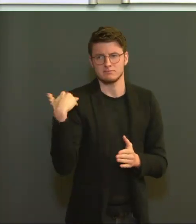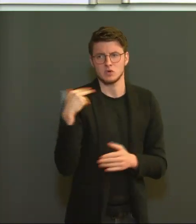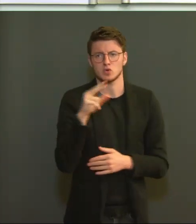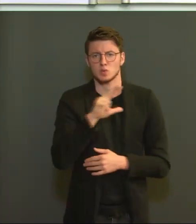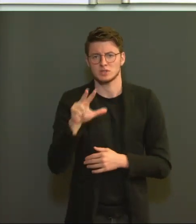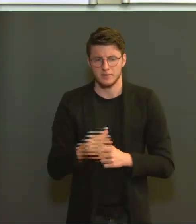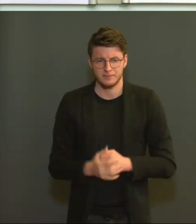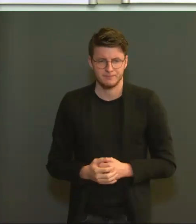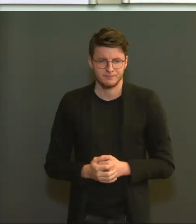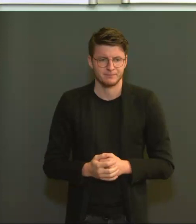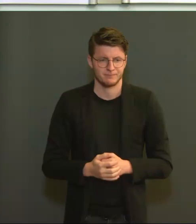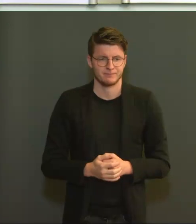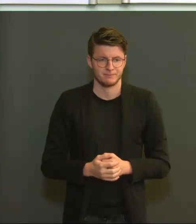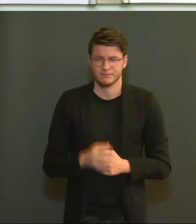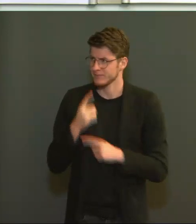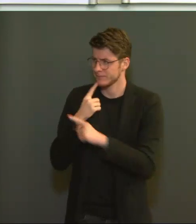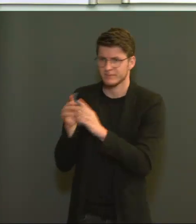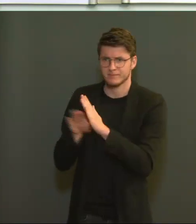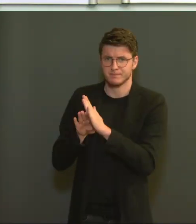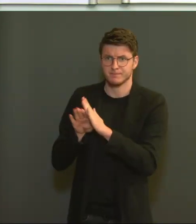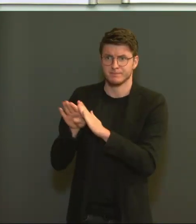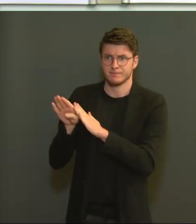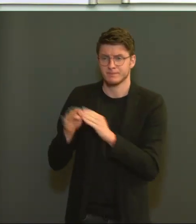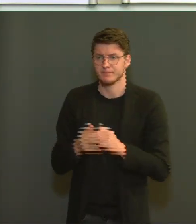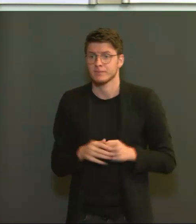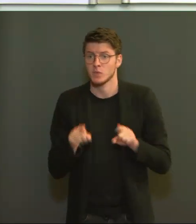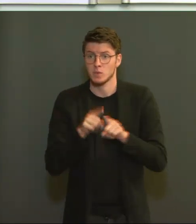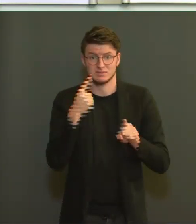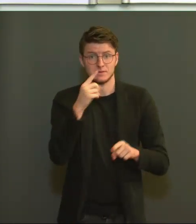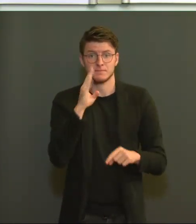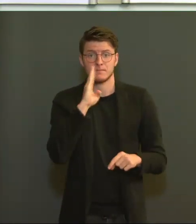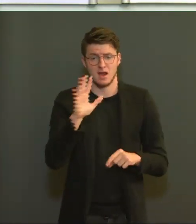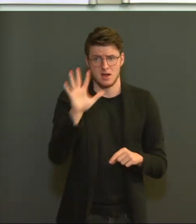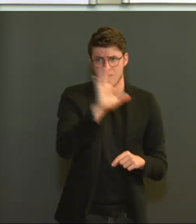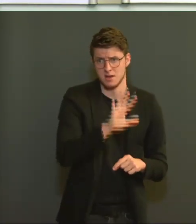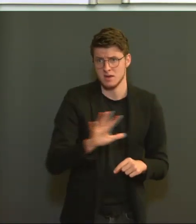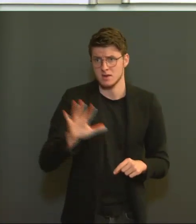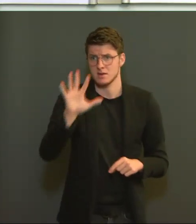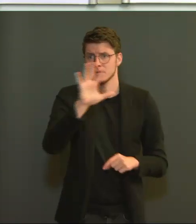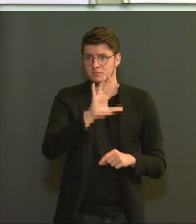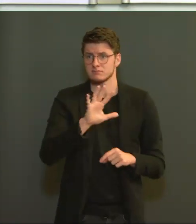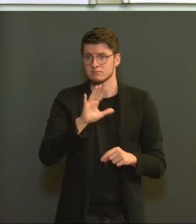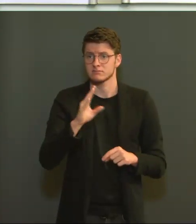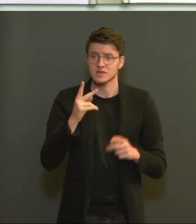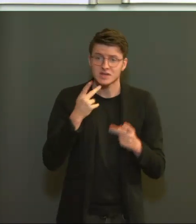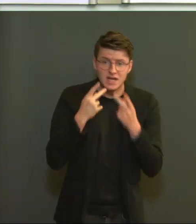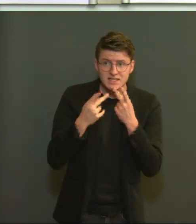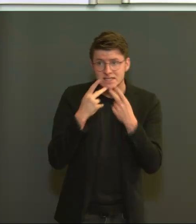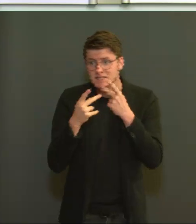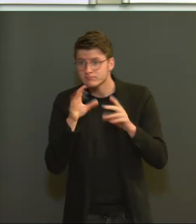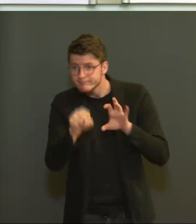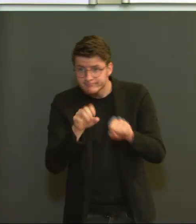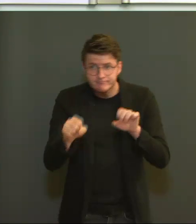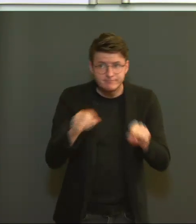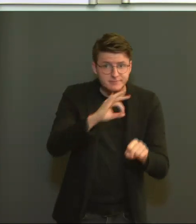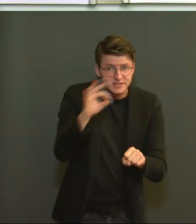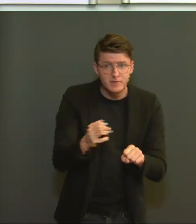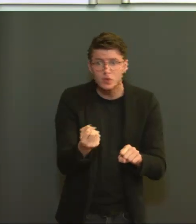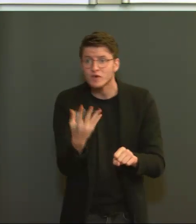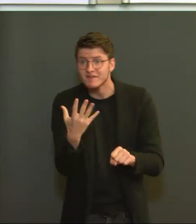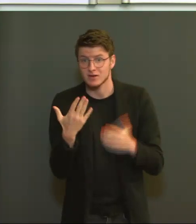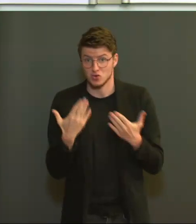De nationale positiviteitsratio is verder toegenomen tot 3,7% en